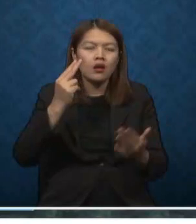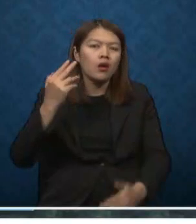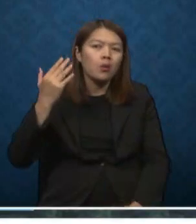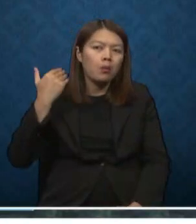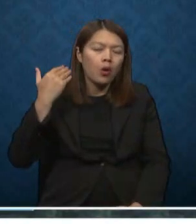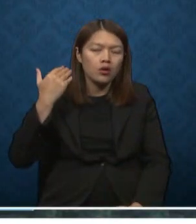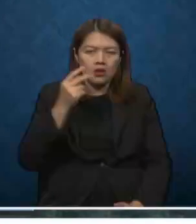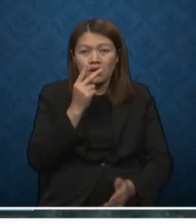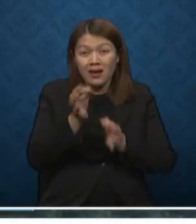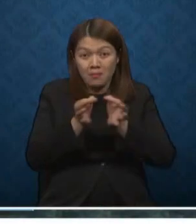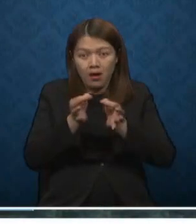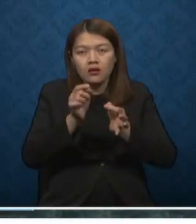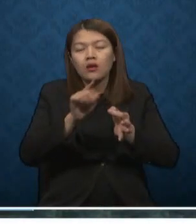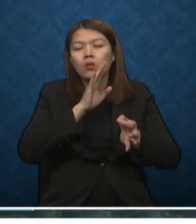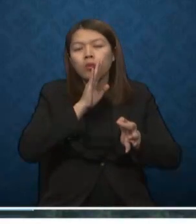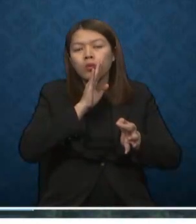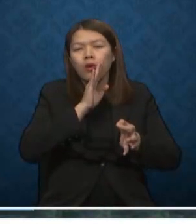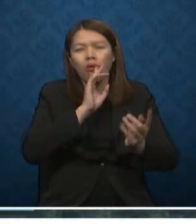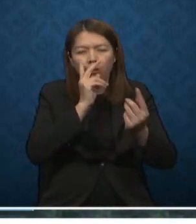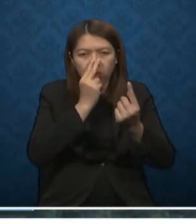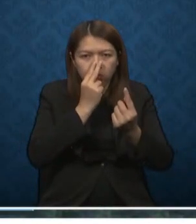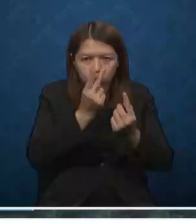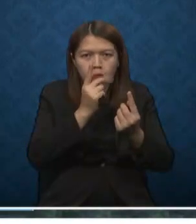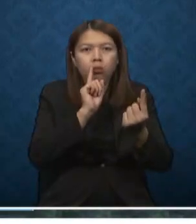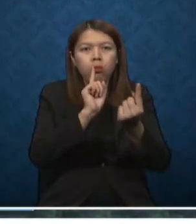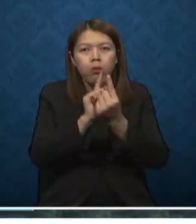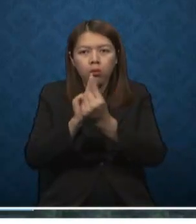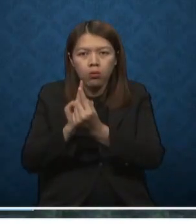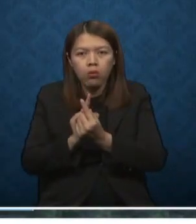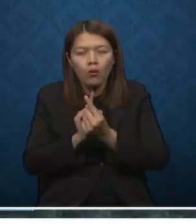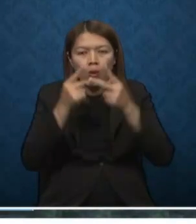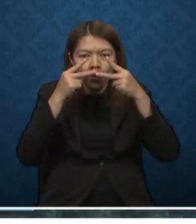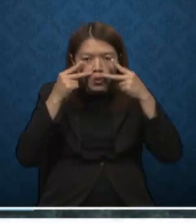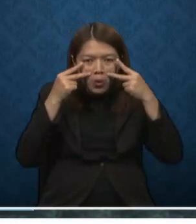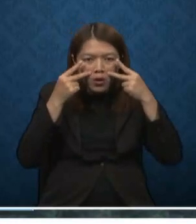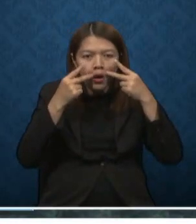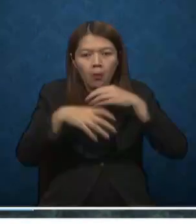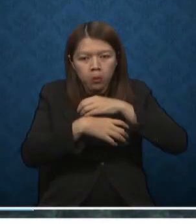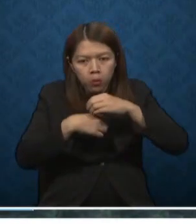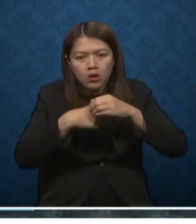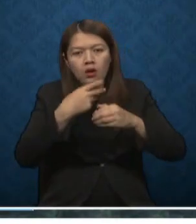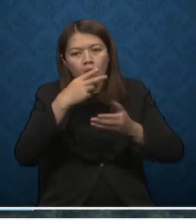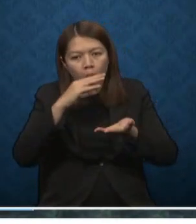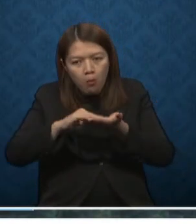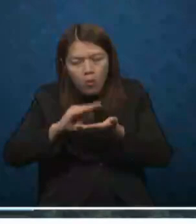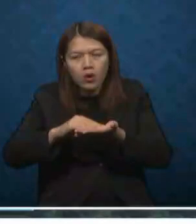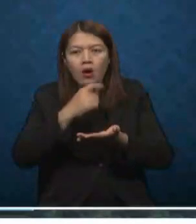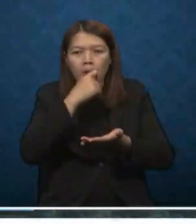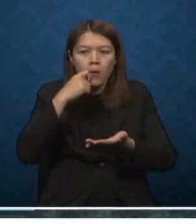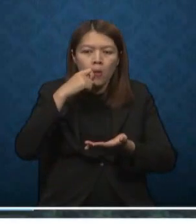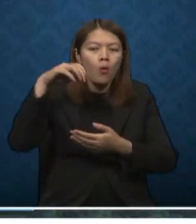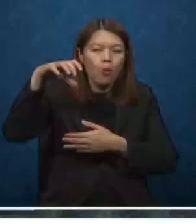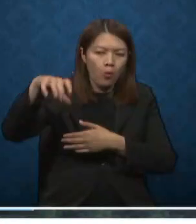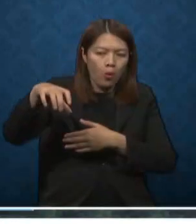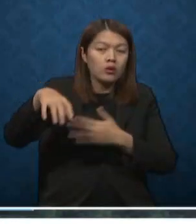รียนในเบื้องต้นว่าเราจะต้องเผชิญกับอาชญากรรมไซเบอร์หลายรูปแบบนะครับไม่ว่าจะเป็นองค์กรที่